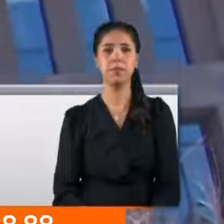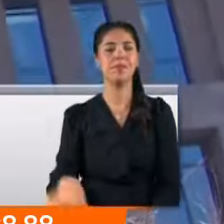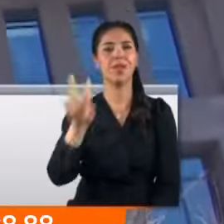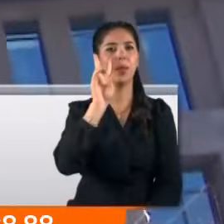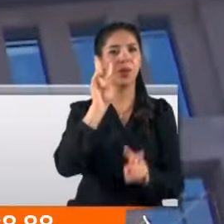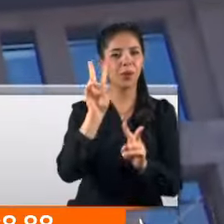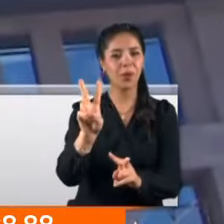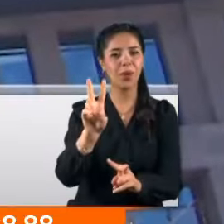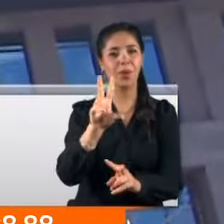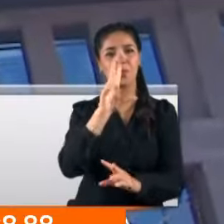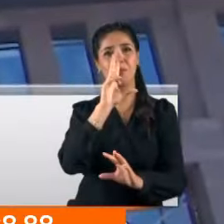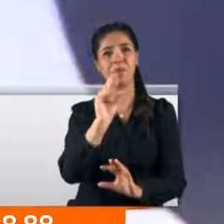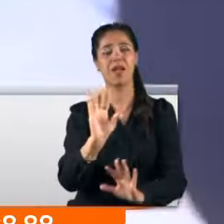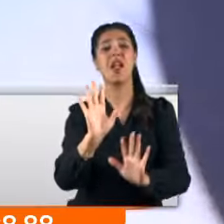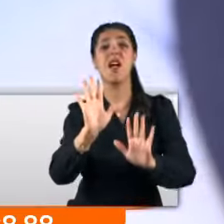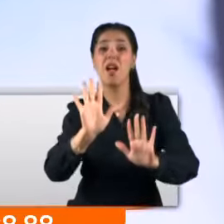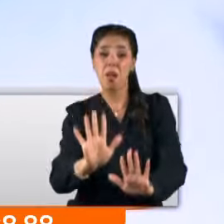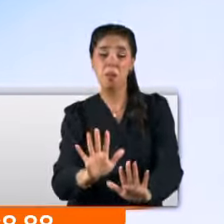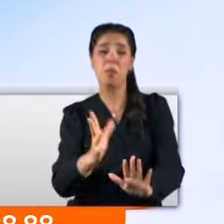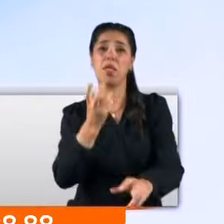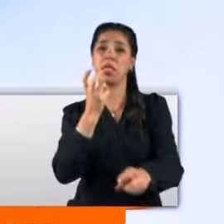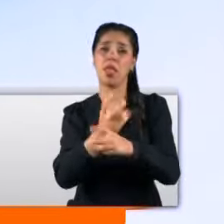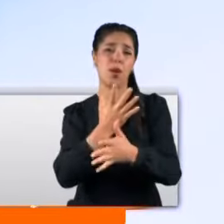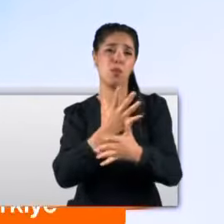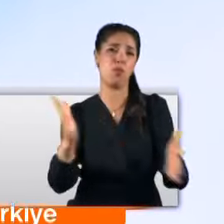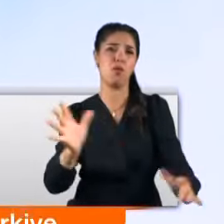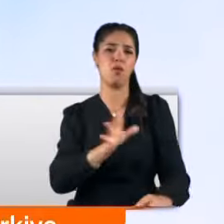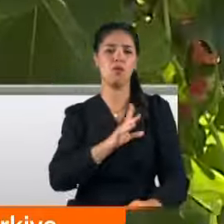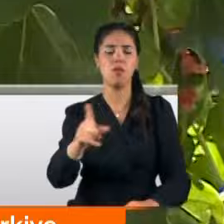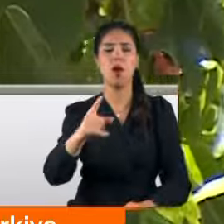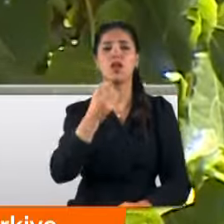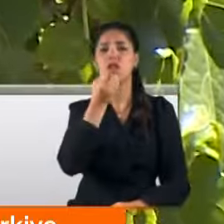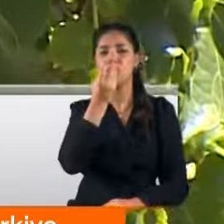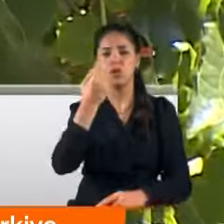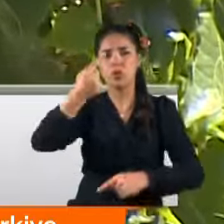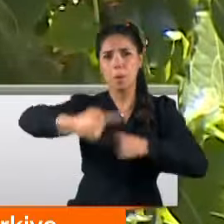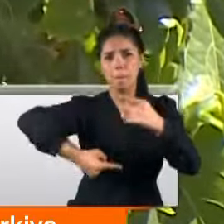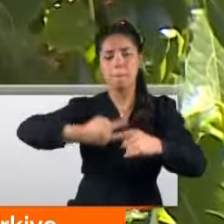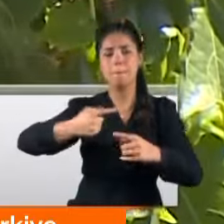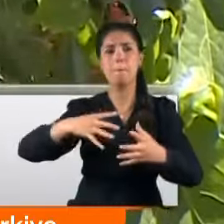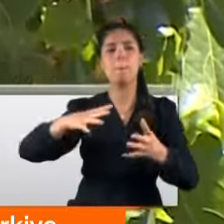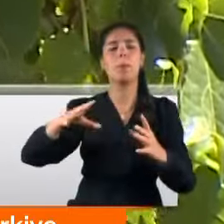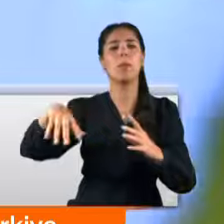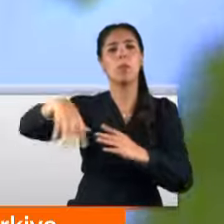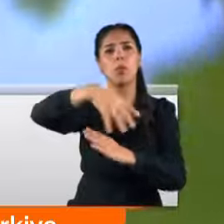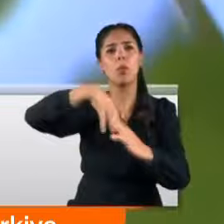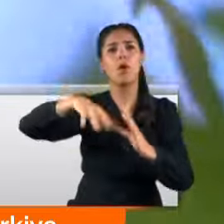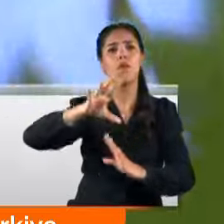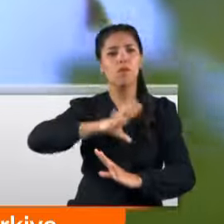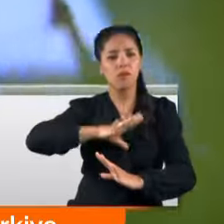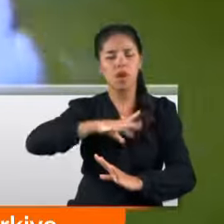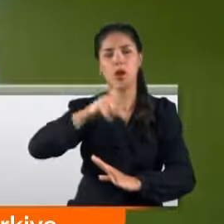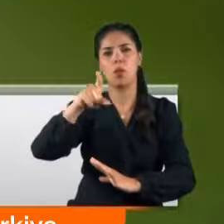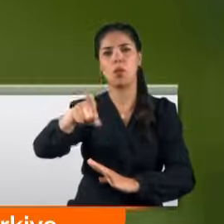Görenleri kendine hayran bırakıyor ancak büyük bir tehlike saçıyor. Sarmaşık kaplı yüksek gerilim hattı olası bir